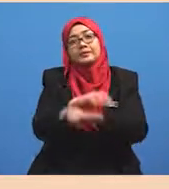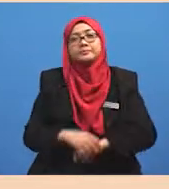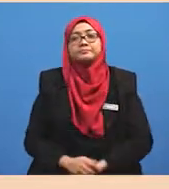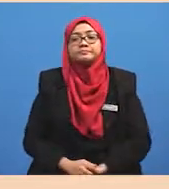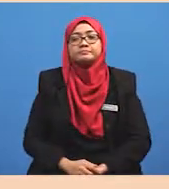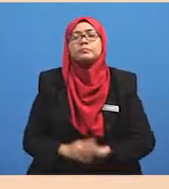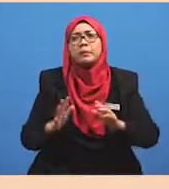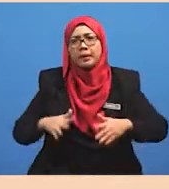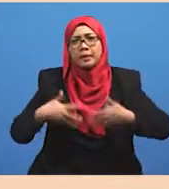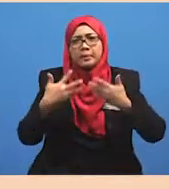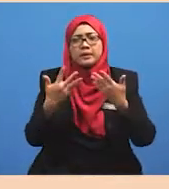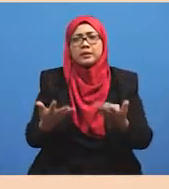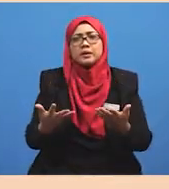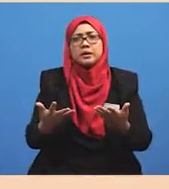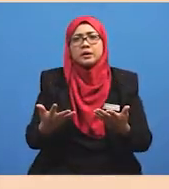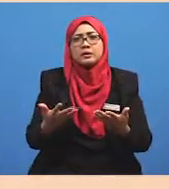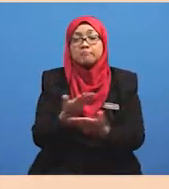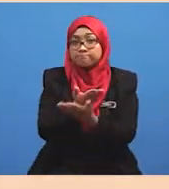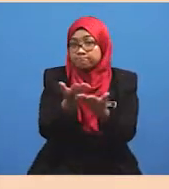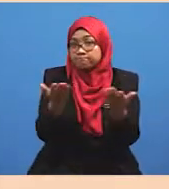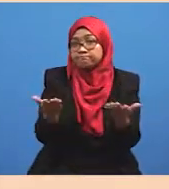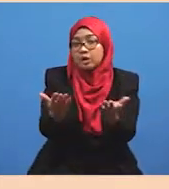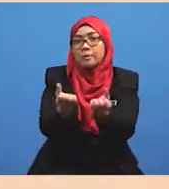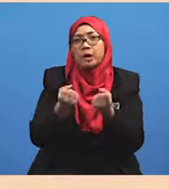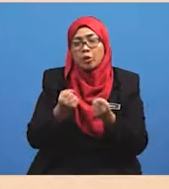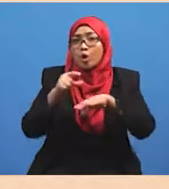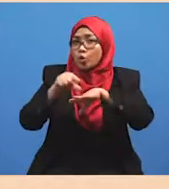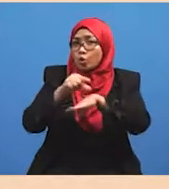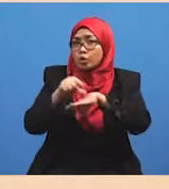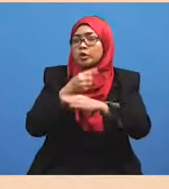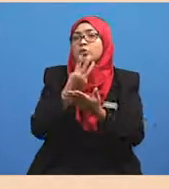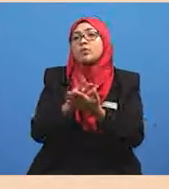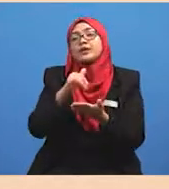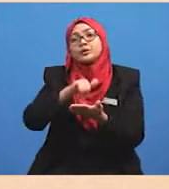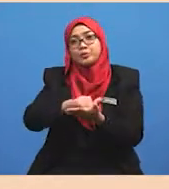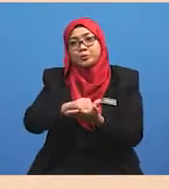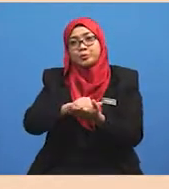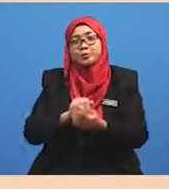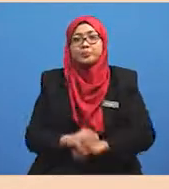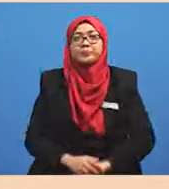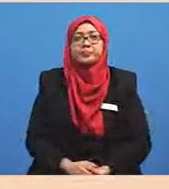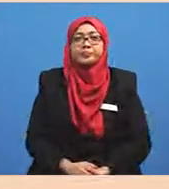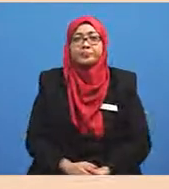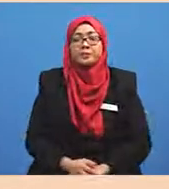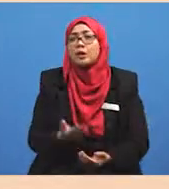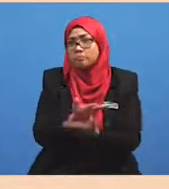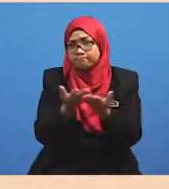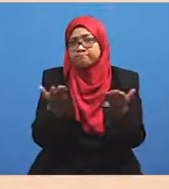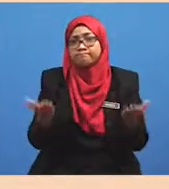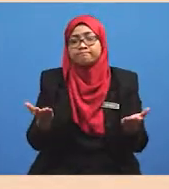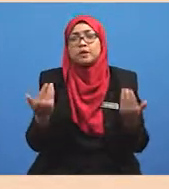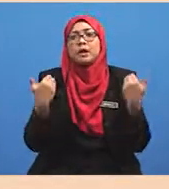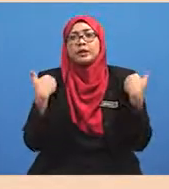Bagaimana anda ingin menggunakan ponsel anda mempunyai